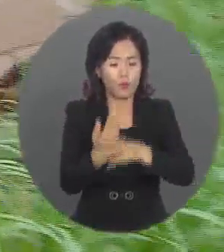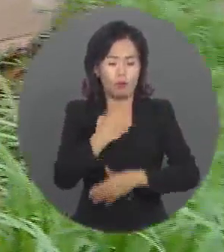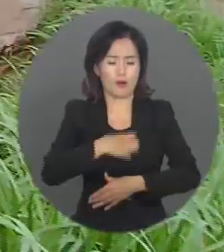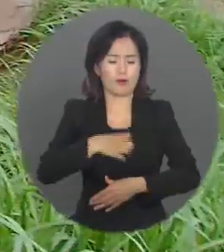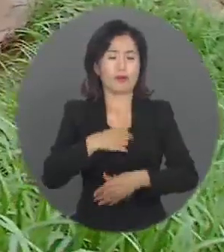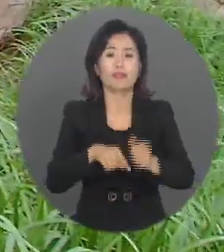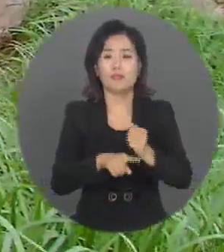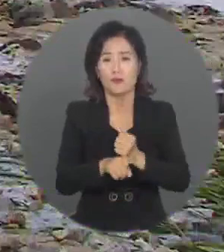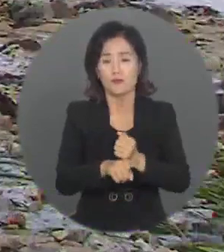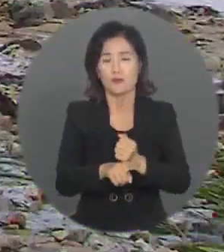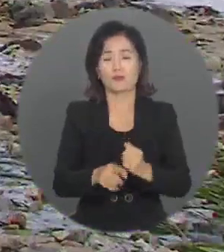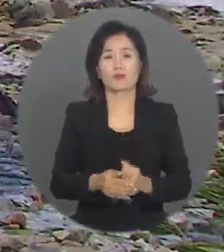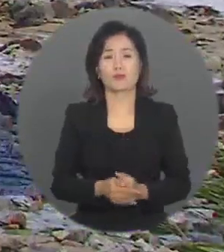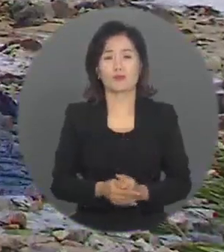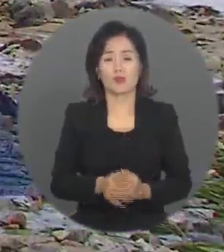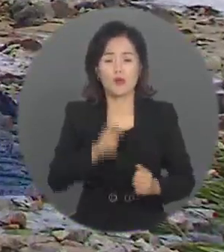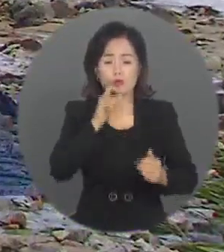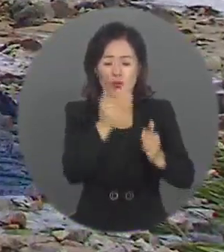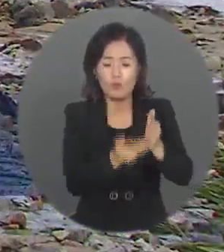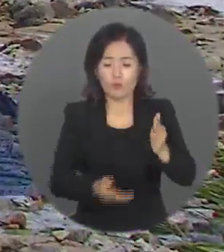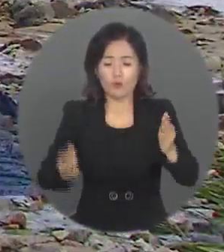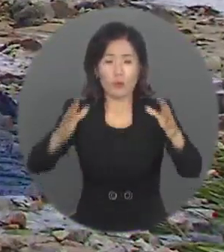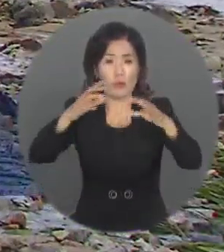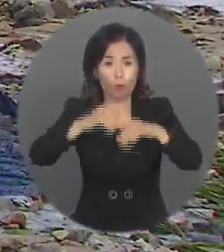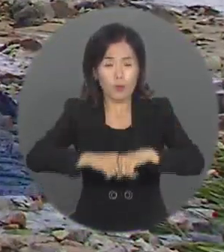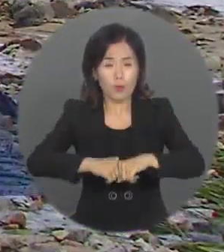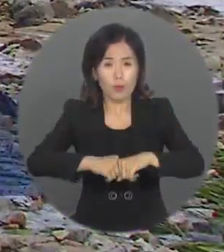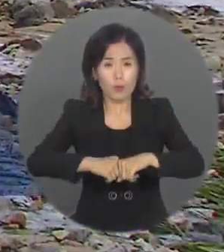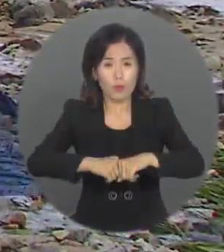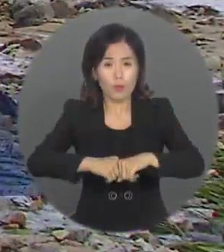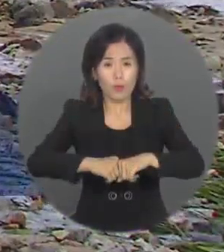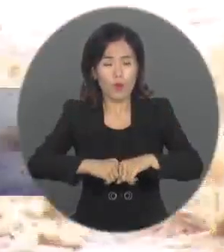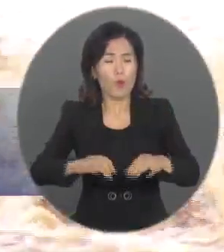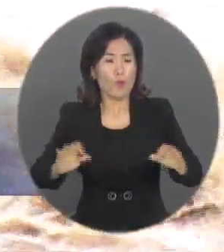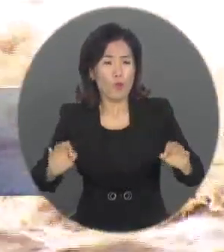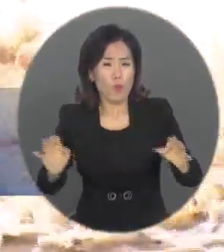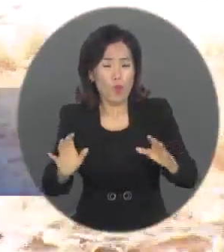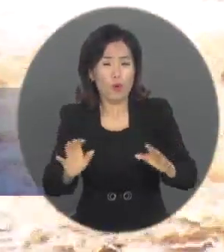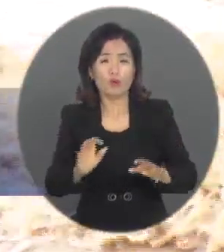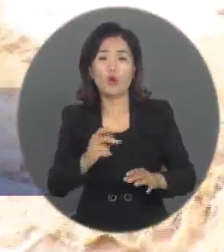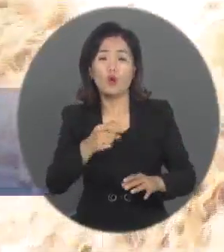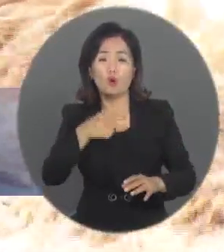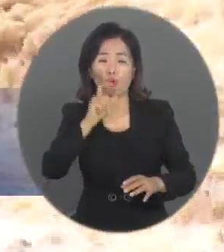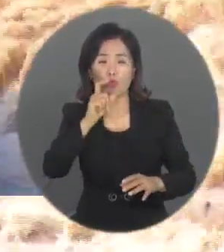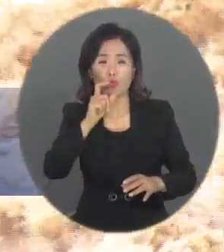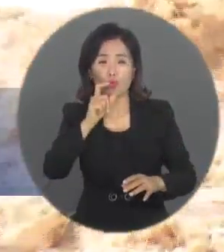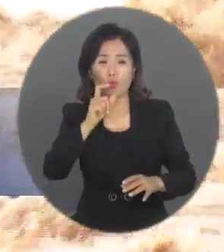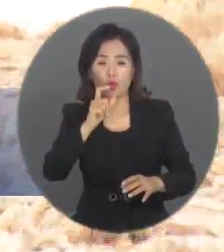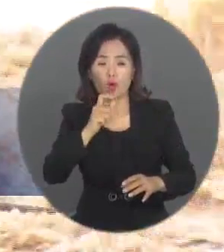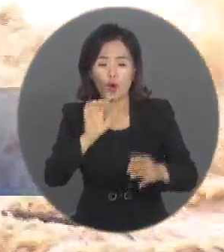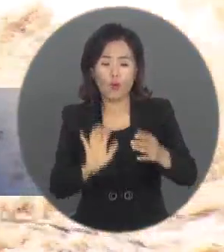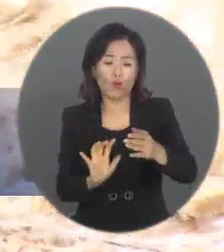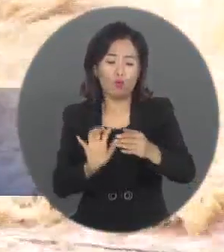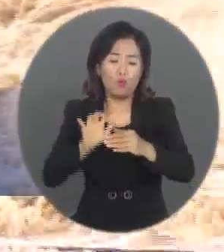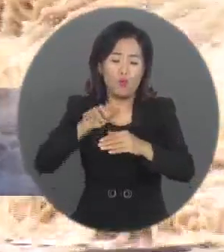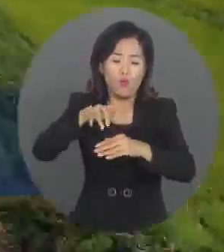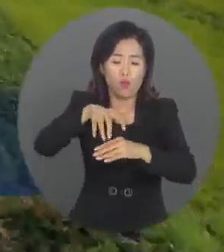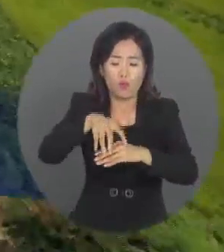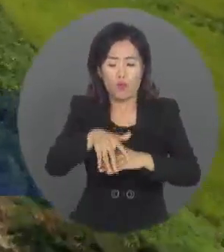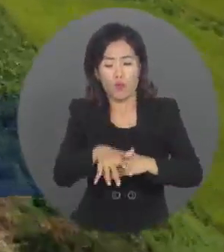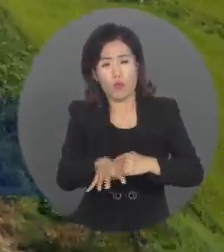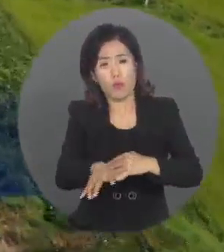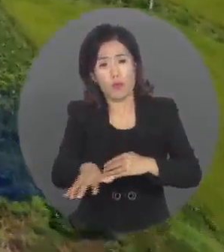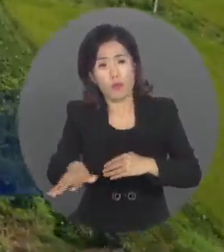우려되는 이유입니다. 저수지가 붕괴되면 일시에 대량의 이제 물이 하류로 이제 하천을